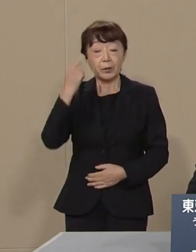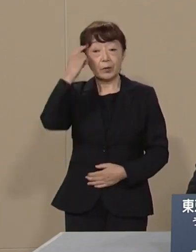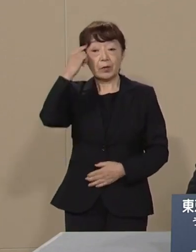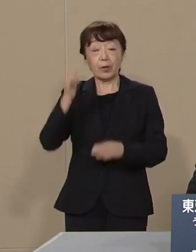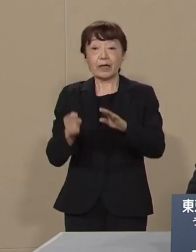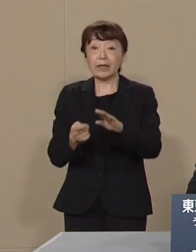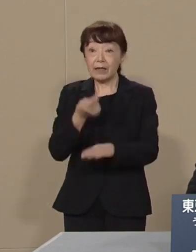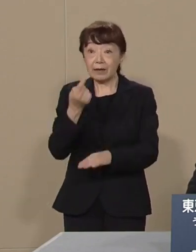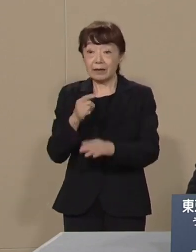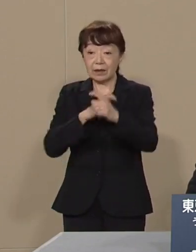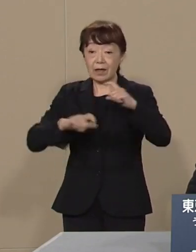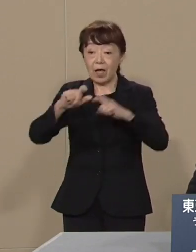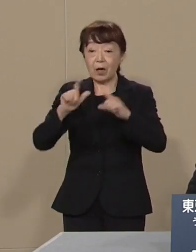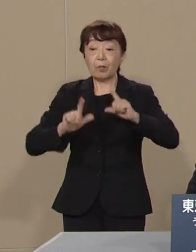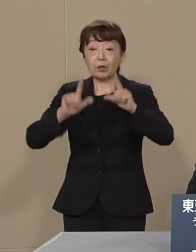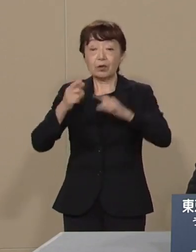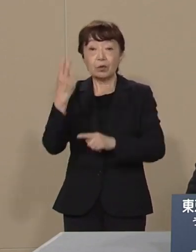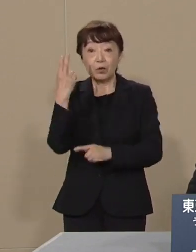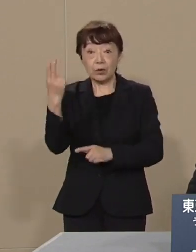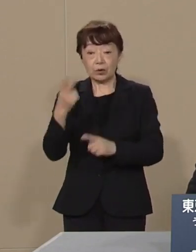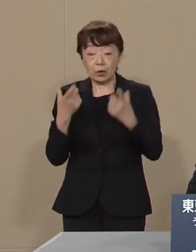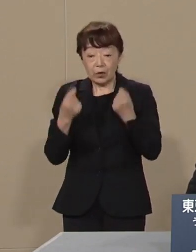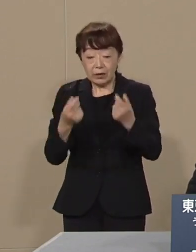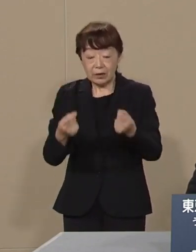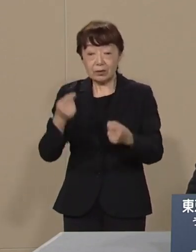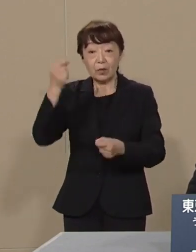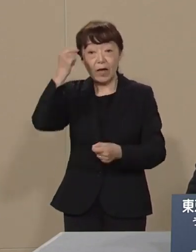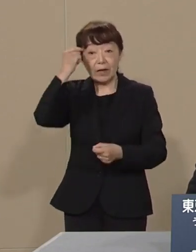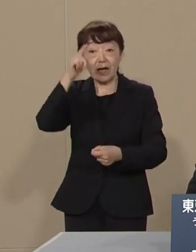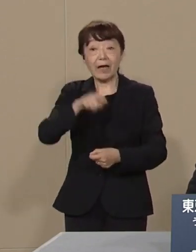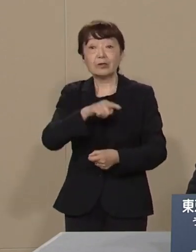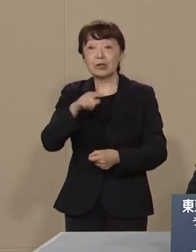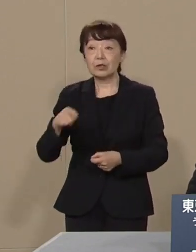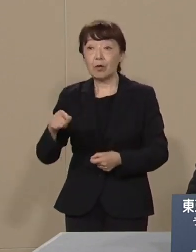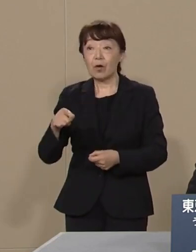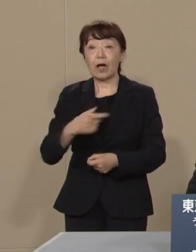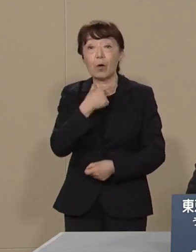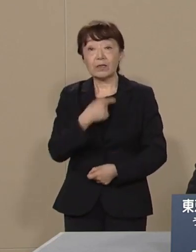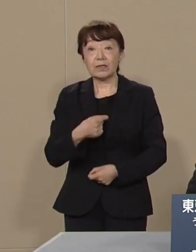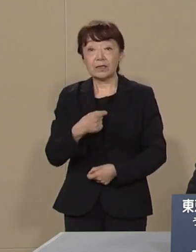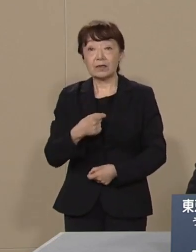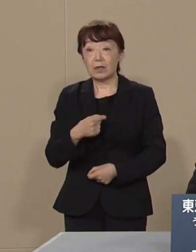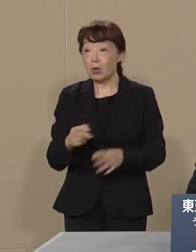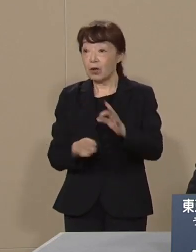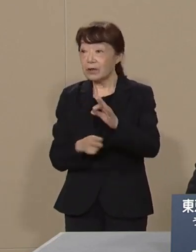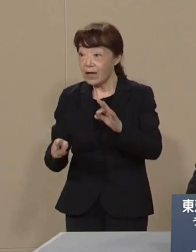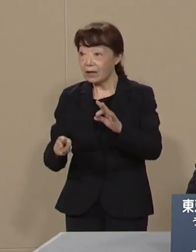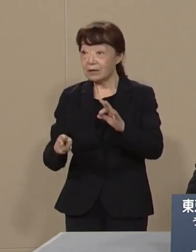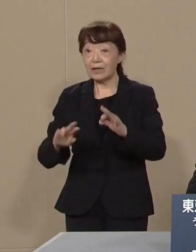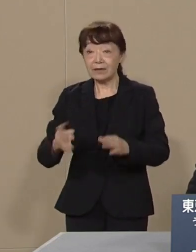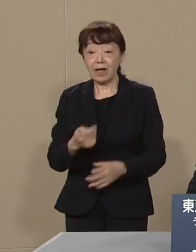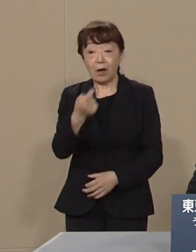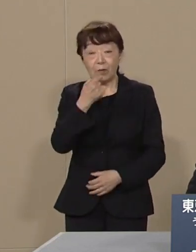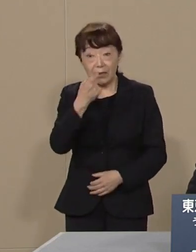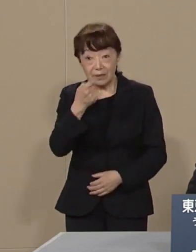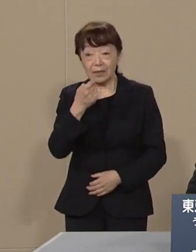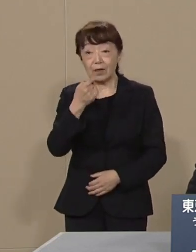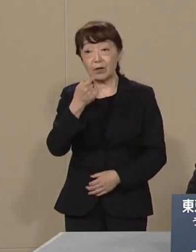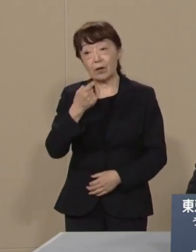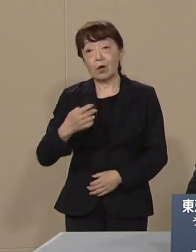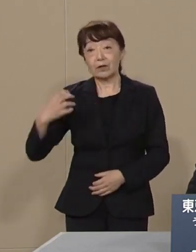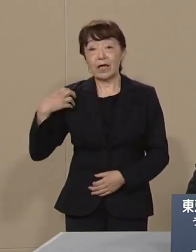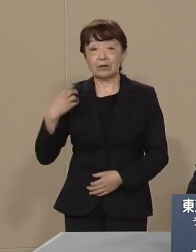いないのか以内になったら私自身がこれを訴えようそして東京で知っている問題点